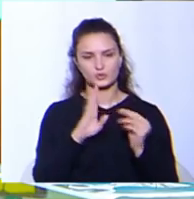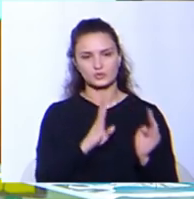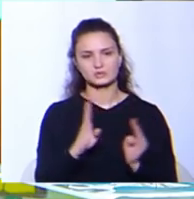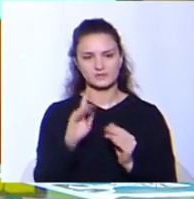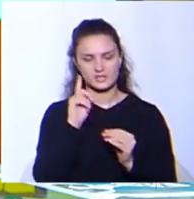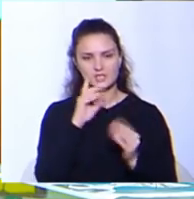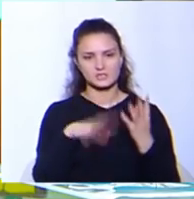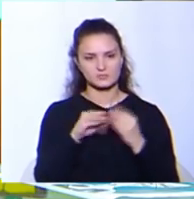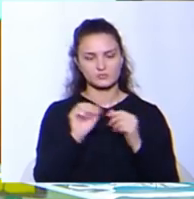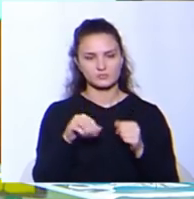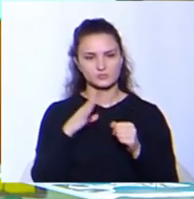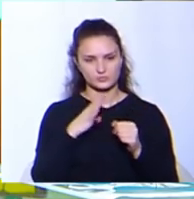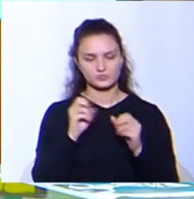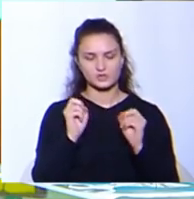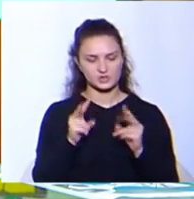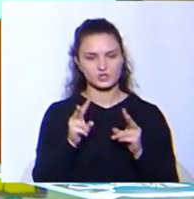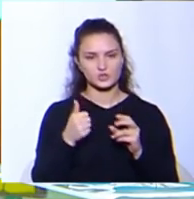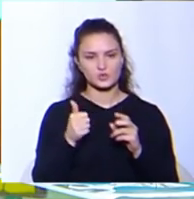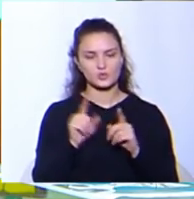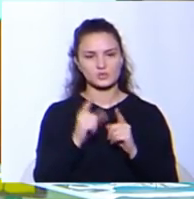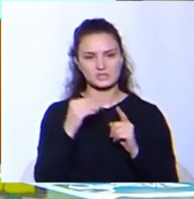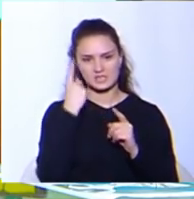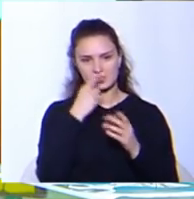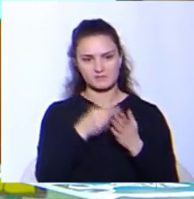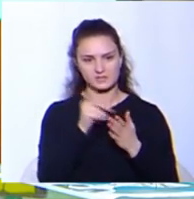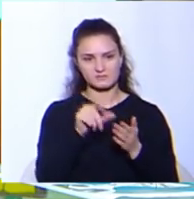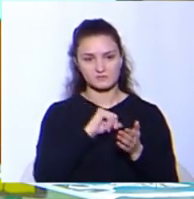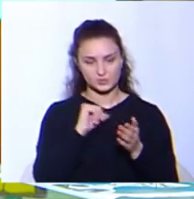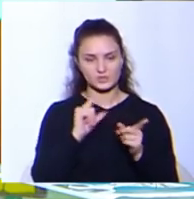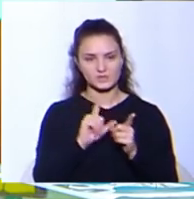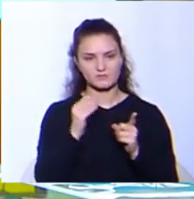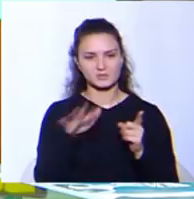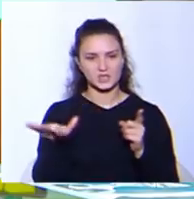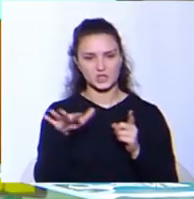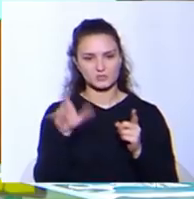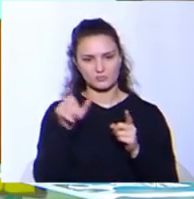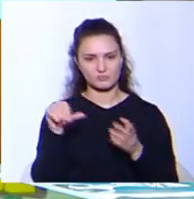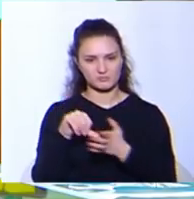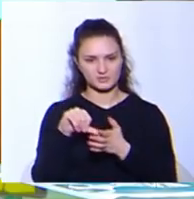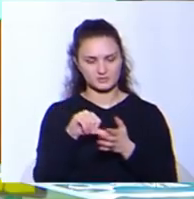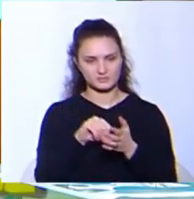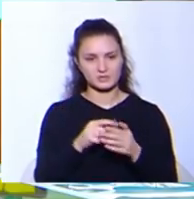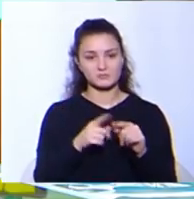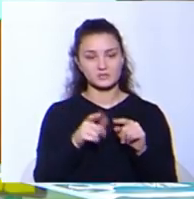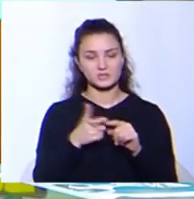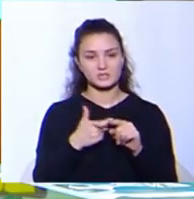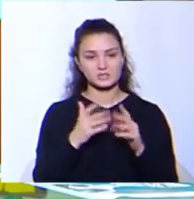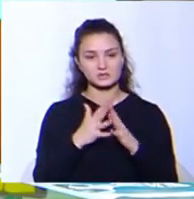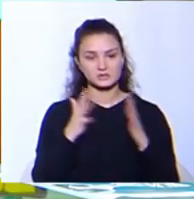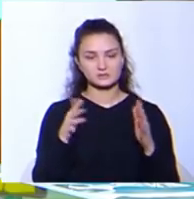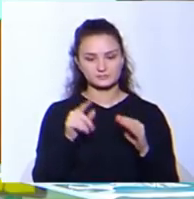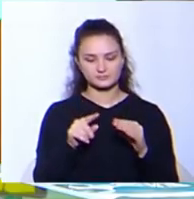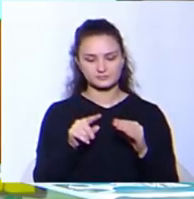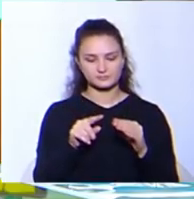შემდეგ ახალგაზრდების შეიძლება იყოს საბედის წერო, როგორც იმ ინდივიდისთვის თვითონ, ასევე მისი გარშემო მყოფებისათვის. და ამაში ძალიან დიდი წვლილი